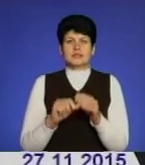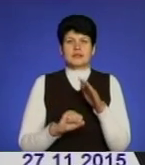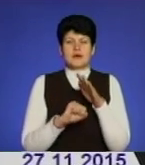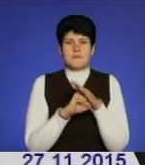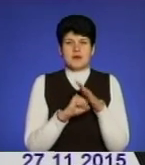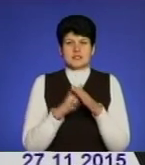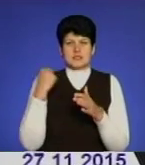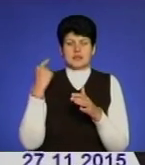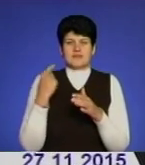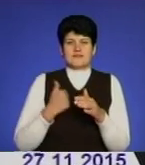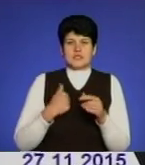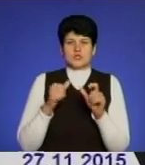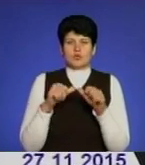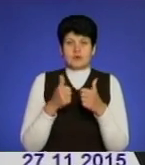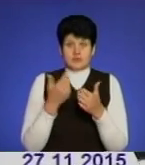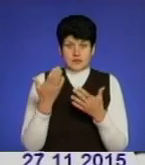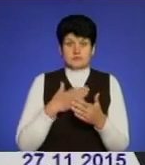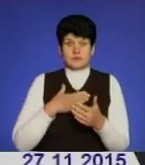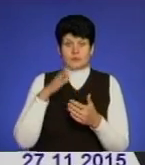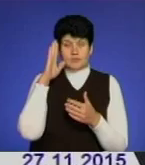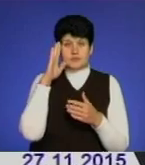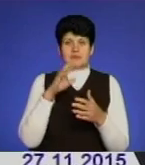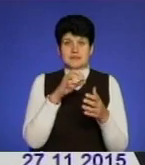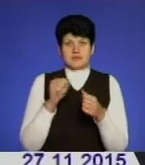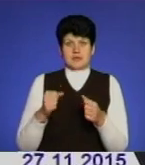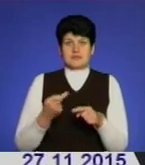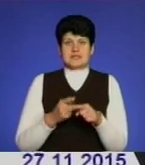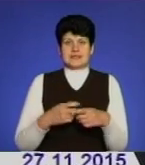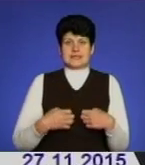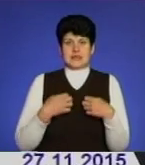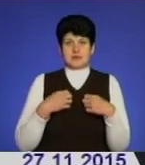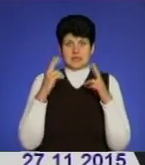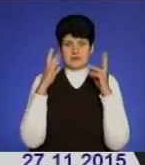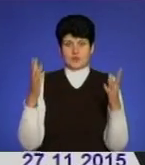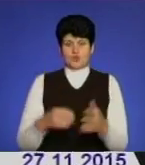фаховими психологів до наших мобілізованих, то ми знімаємо цей страх перед невідомістю.